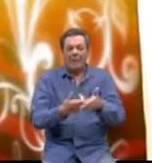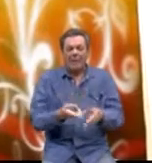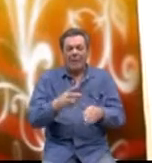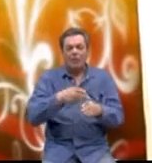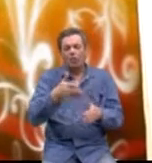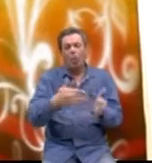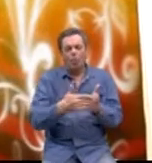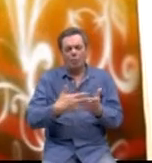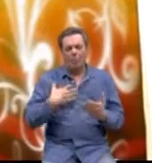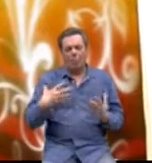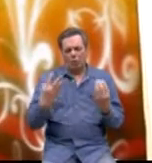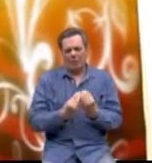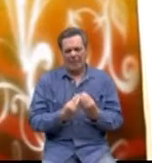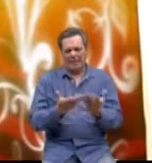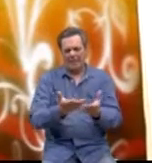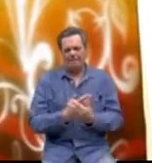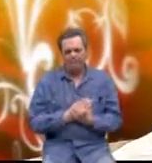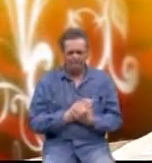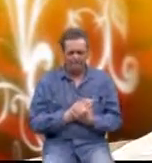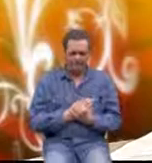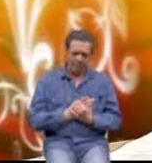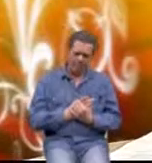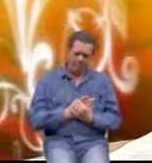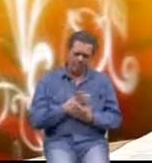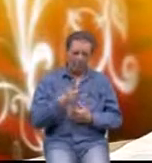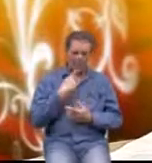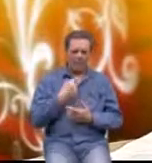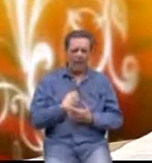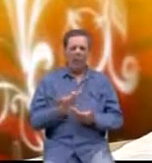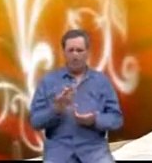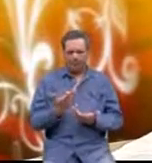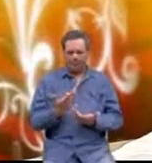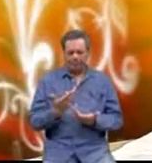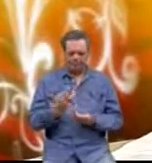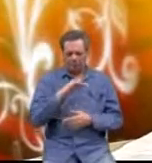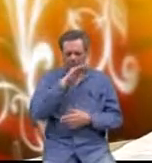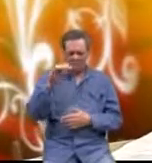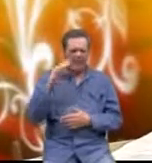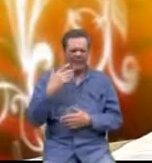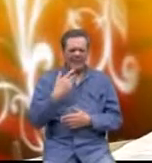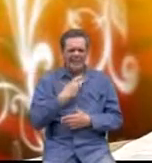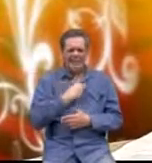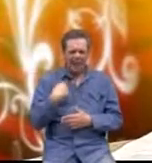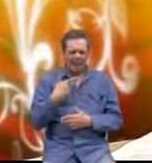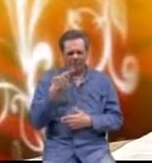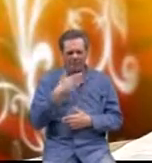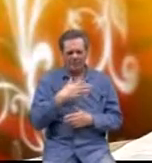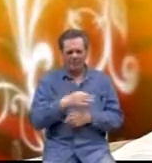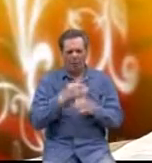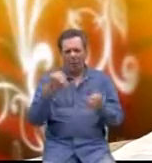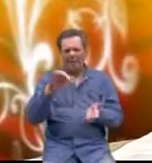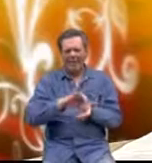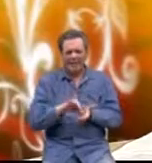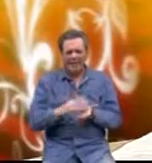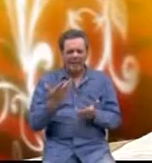potrebno u našoj zajednici. Ovo što ste mi sada kazali, to isto grad Zagreb, na razini grada Zagreba, otvorio isto jedan centar